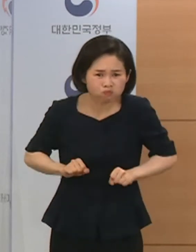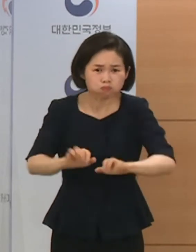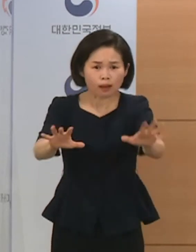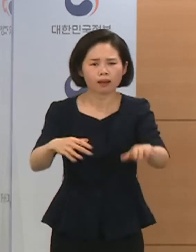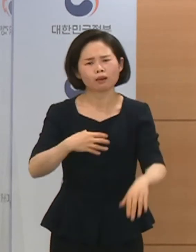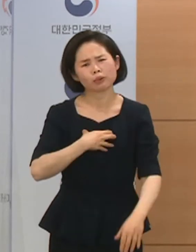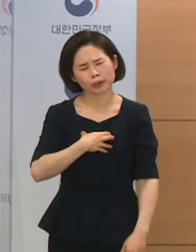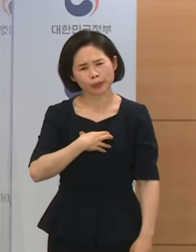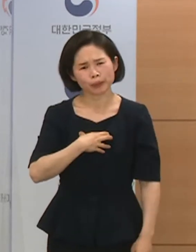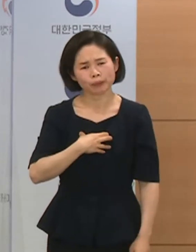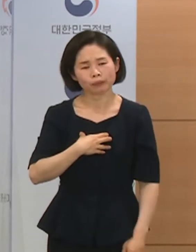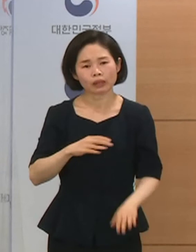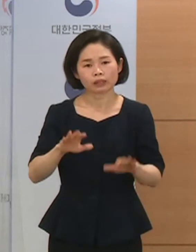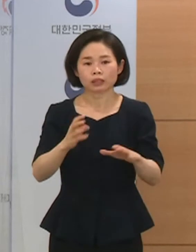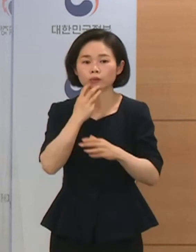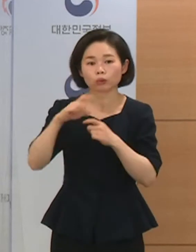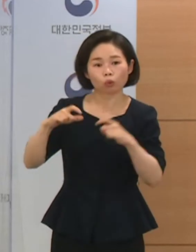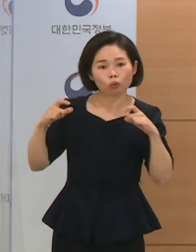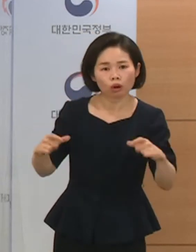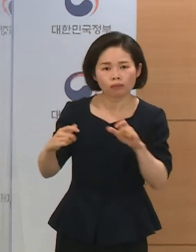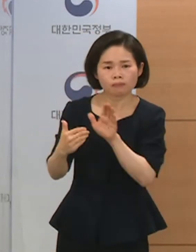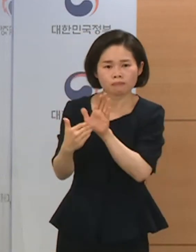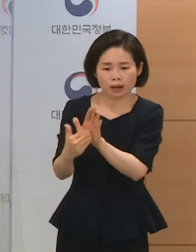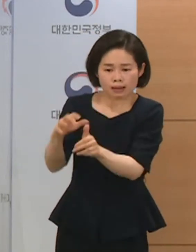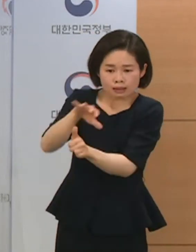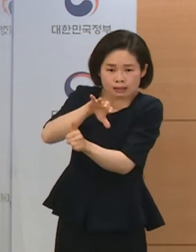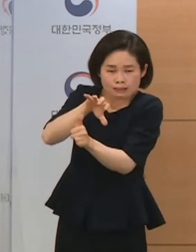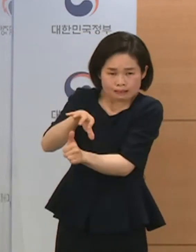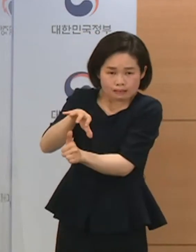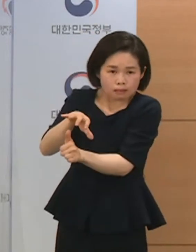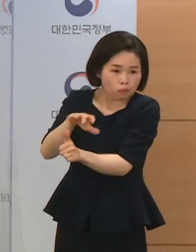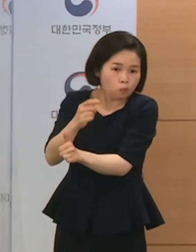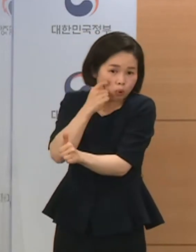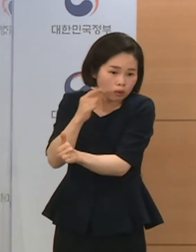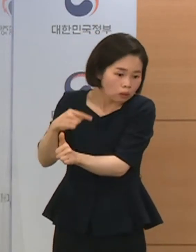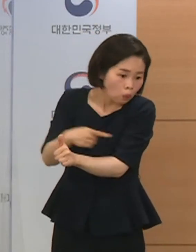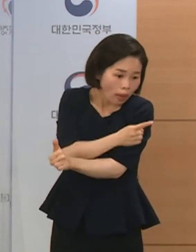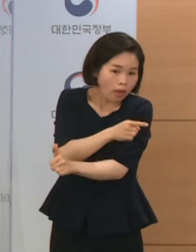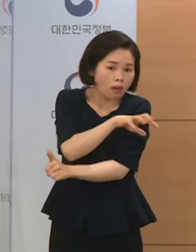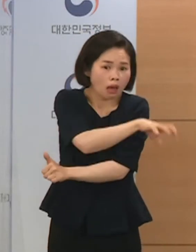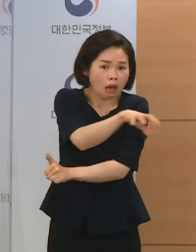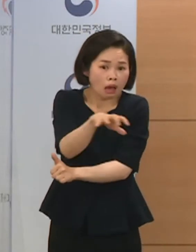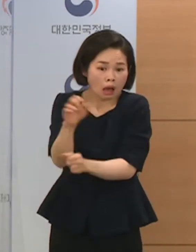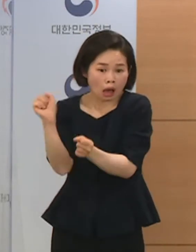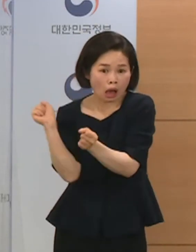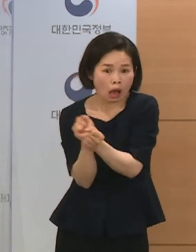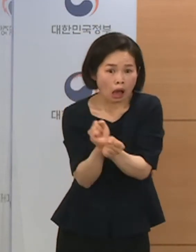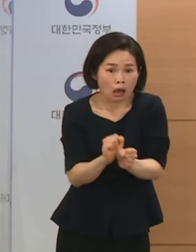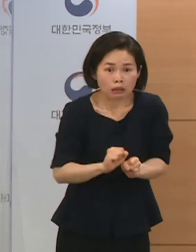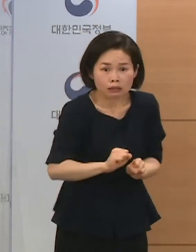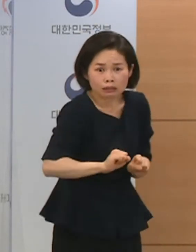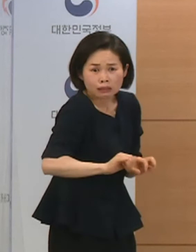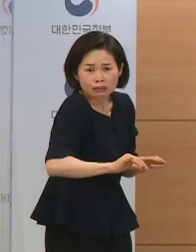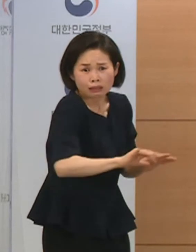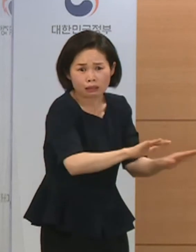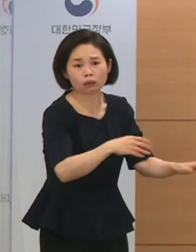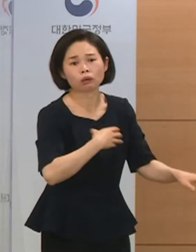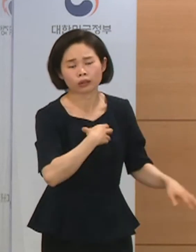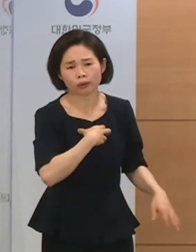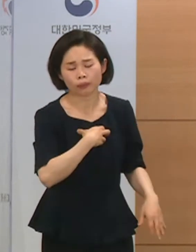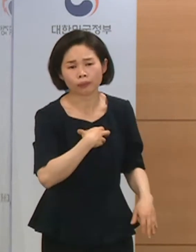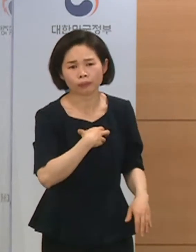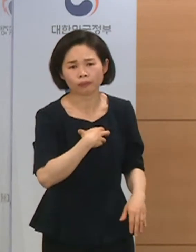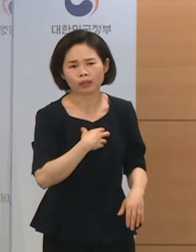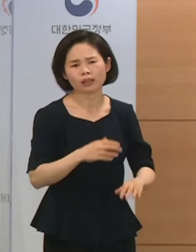현재 통제하지 않으면 다른 비수도권으로 확산되고 있는 그런 조짐도 보이고 있는 그런 상황입니다. 현